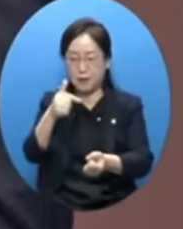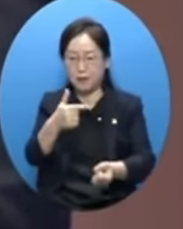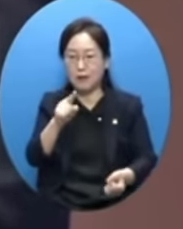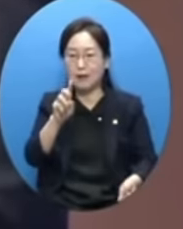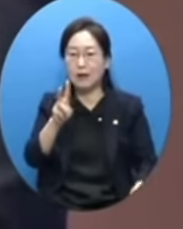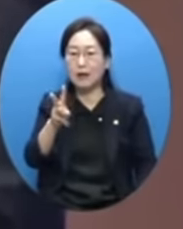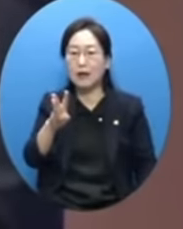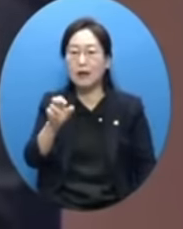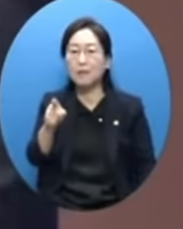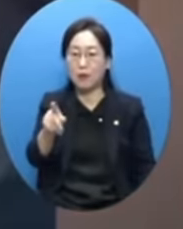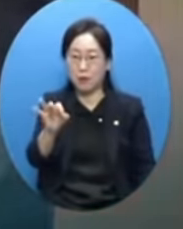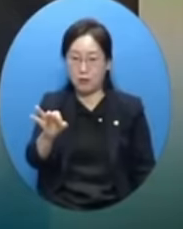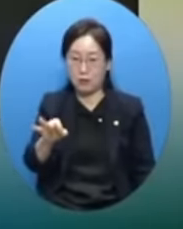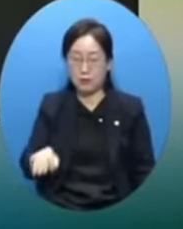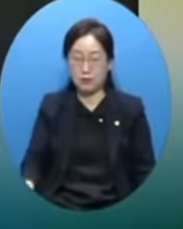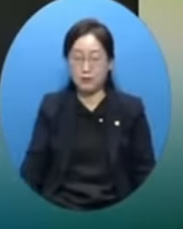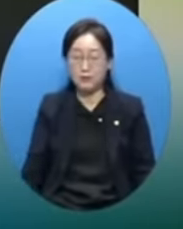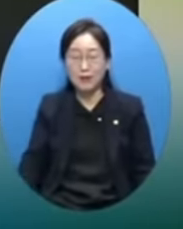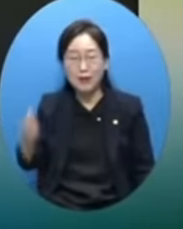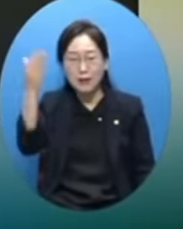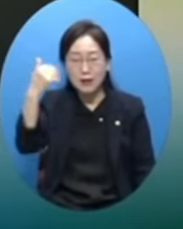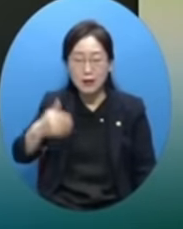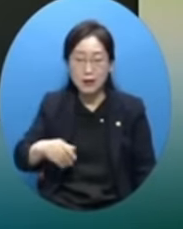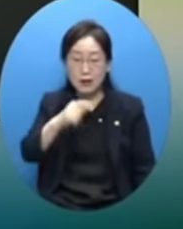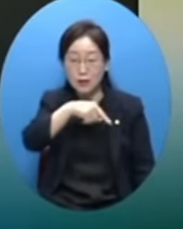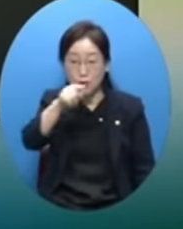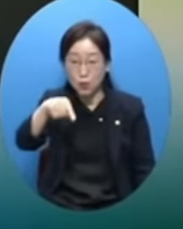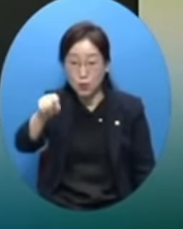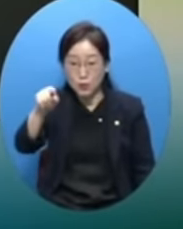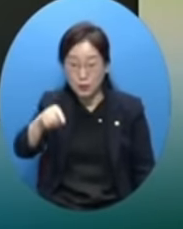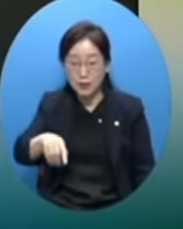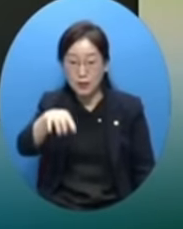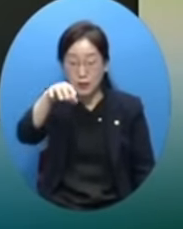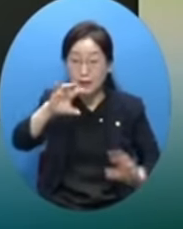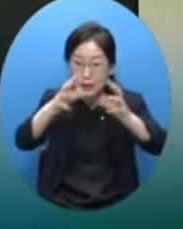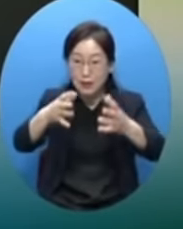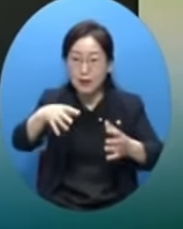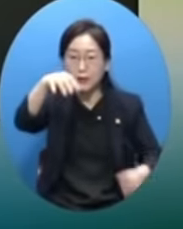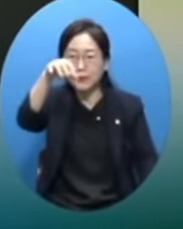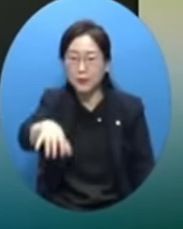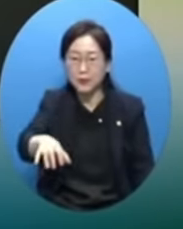의사인 게르하르 한센이 1868년부터 이